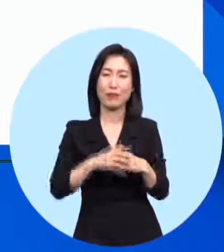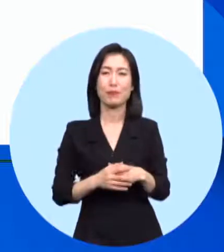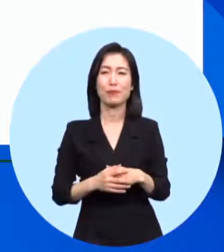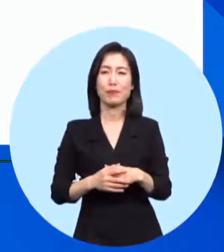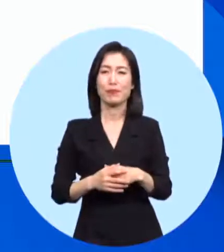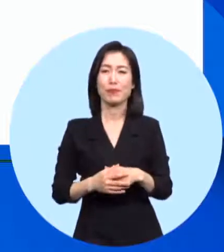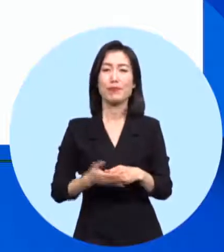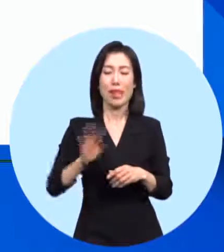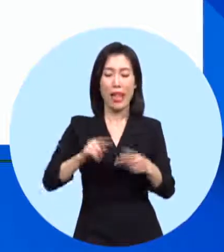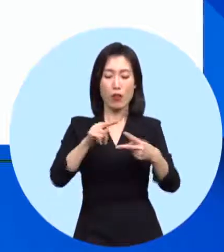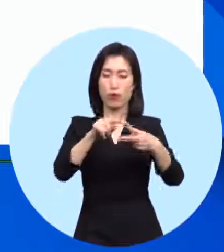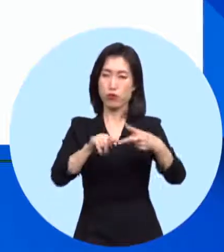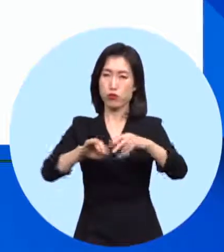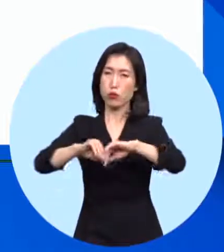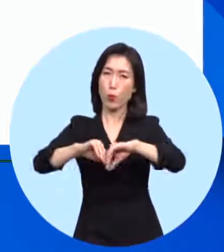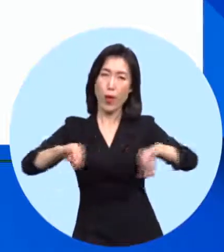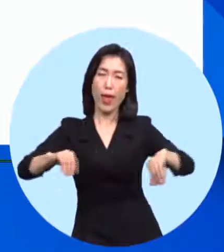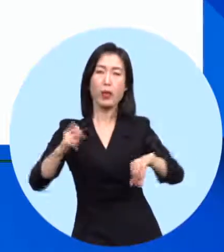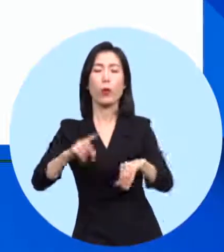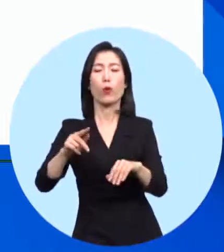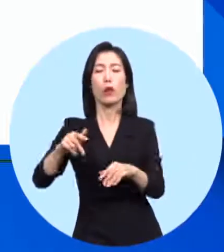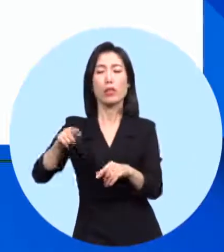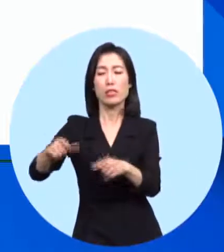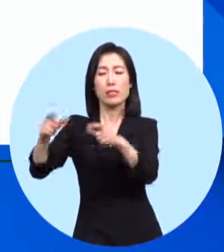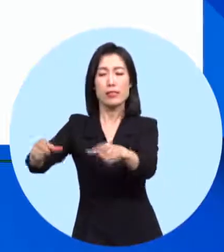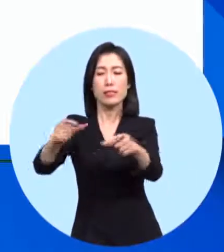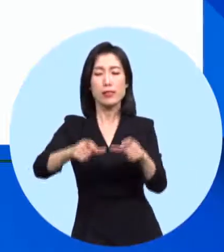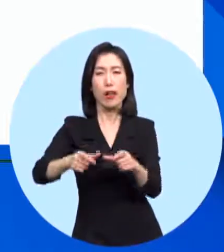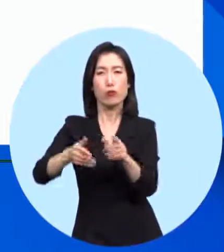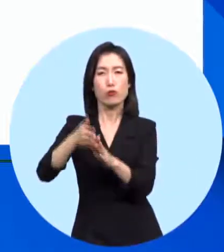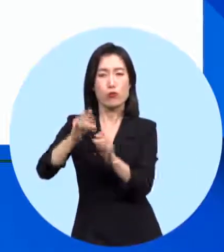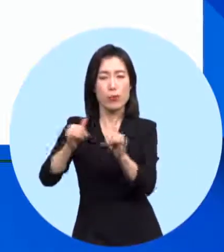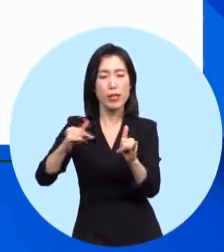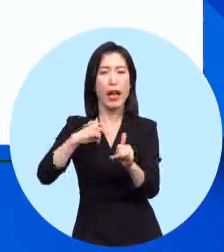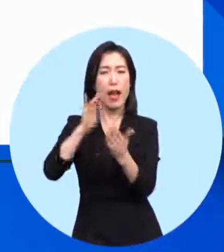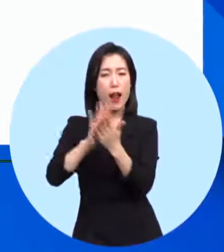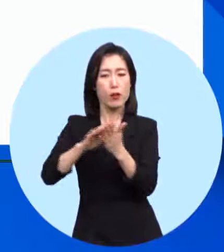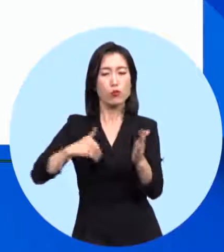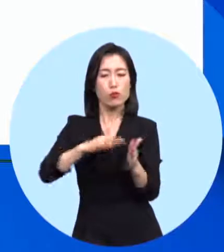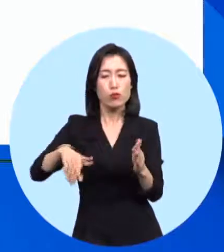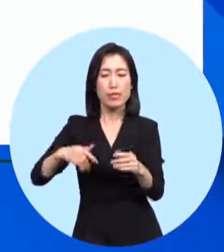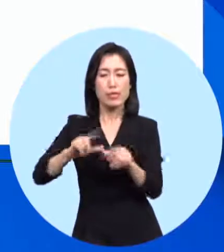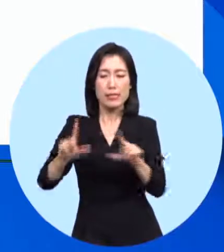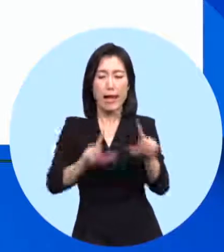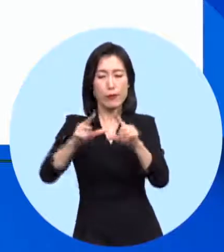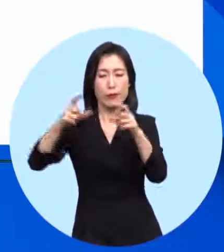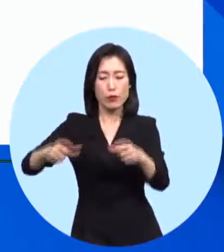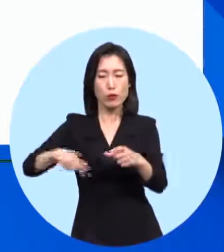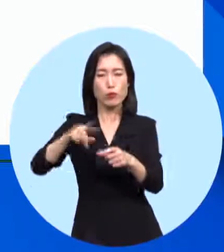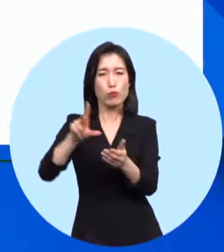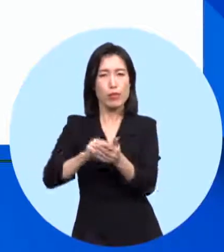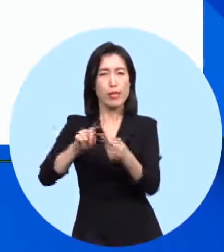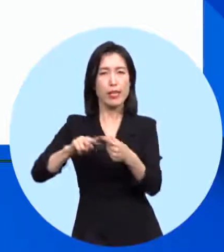자치 영역과는 별개로 지역 주민들이 지역의 문제에 참여하고 서로 토론하고 또는 결론을 이뤄가는 그런